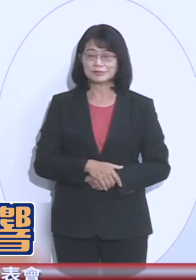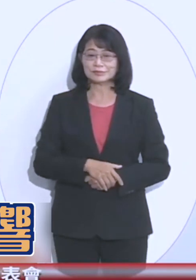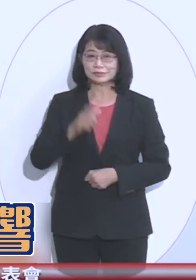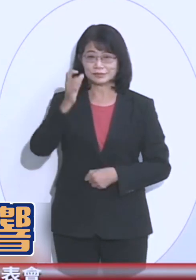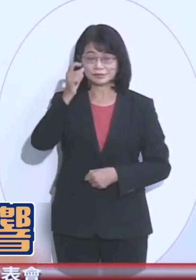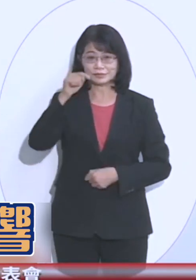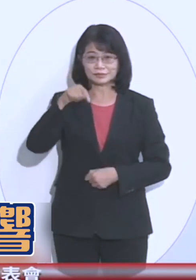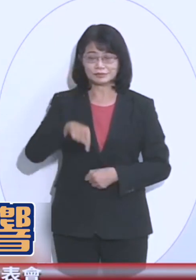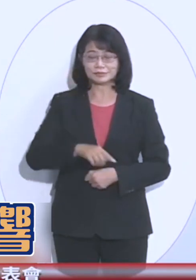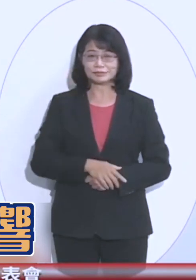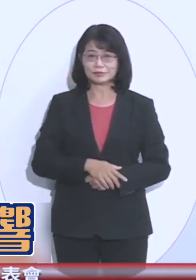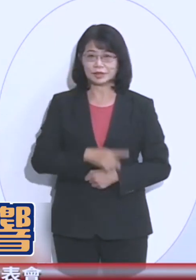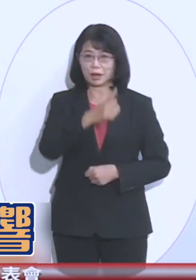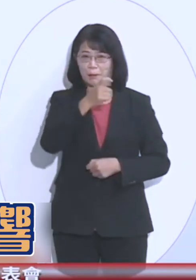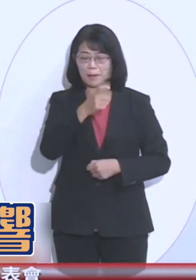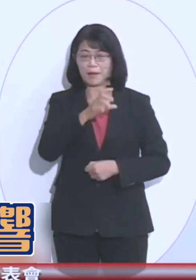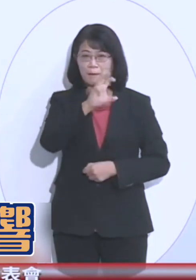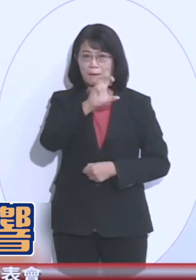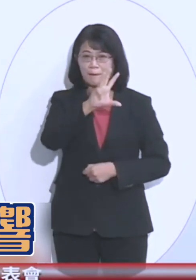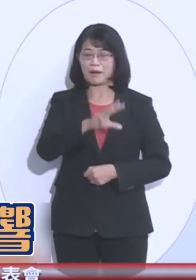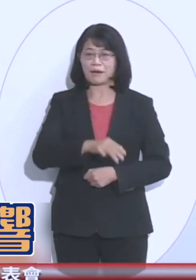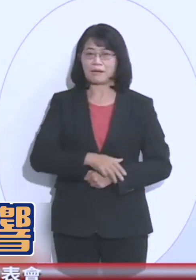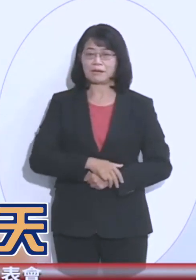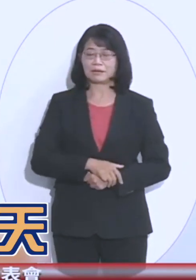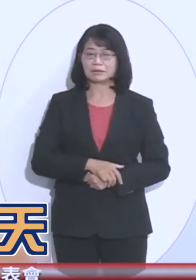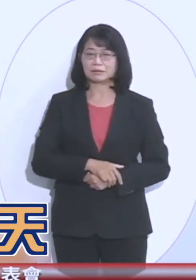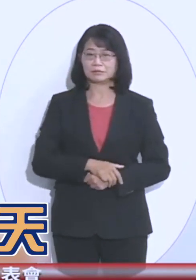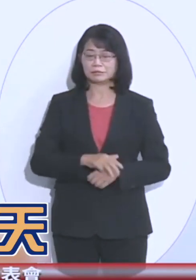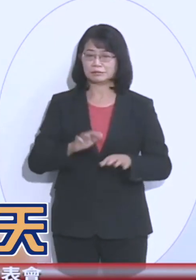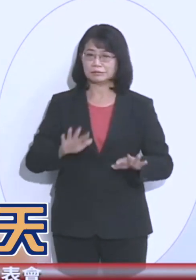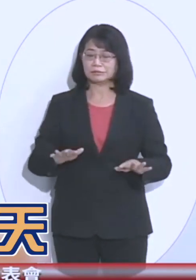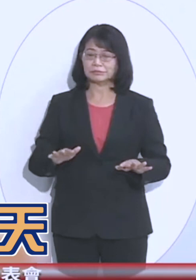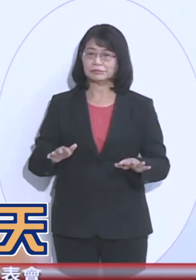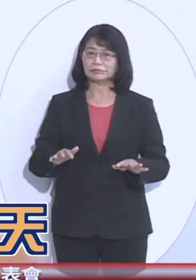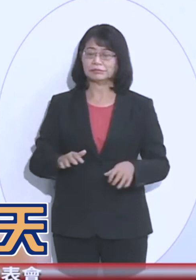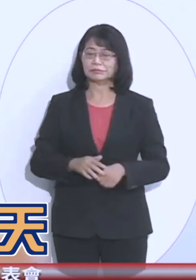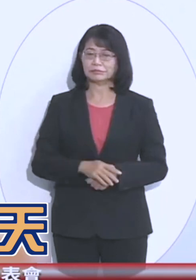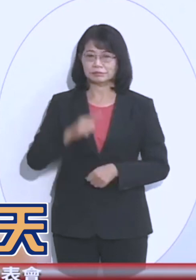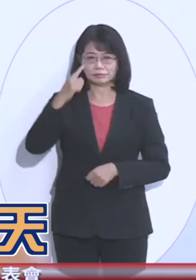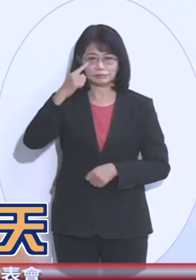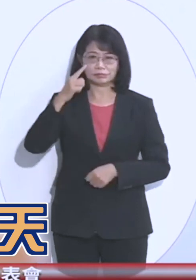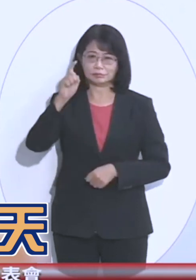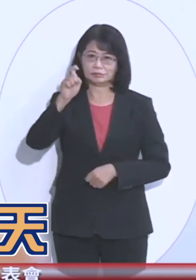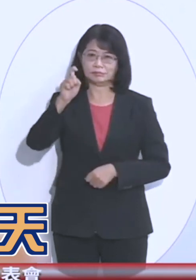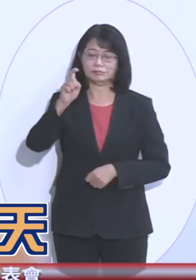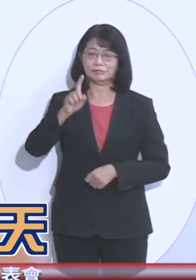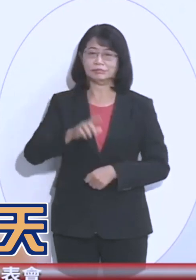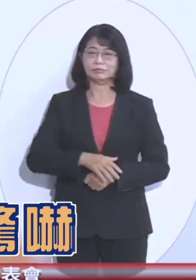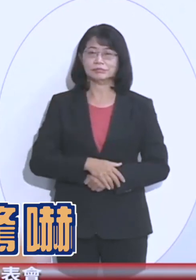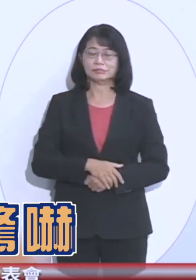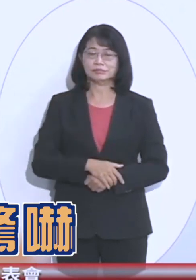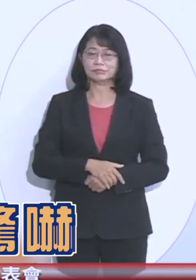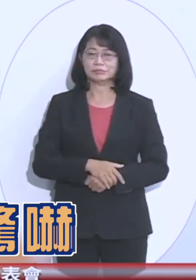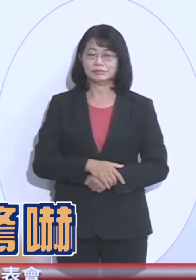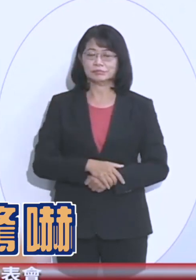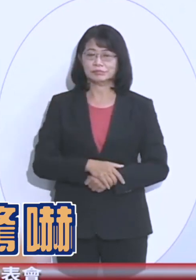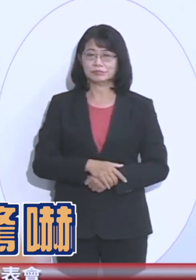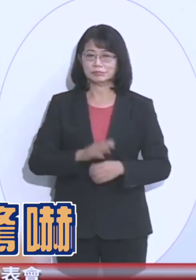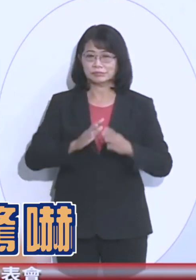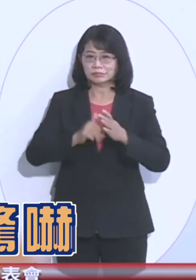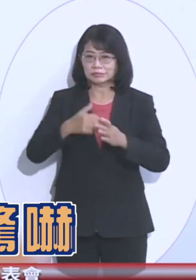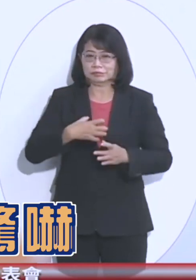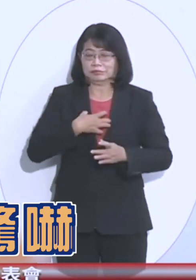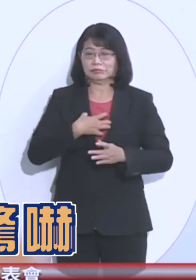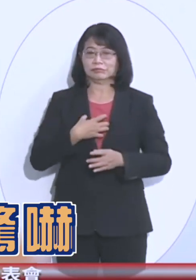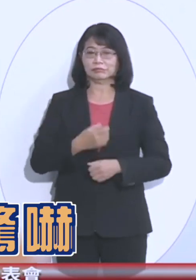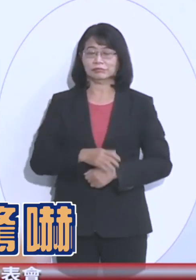台南庆声八十八声，今仔日进入第十天，咱的市长赵青